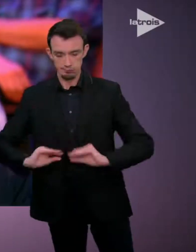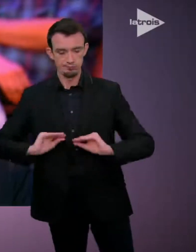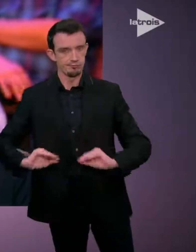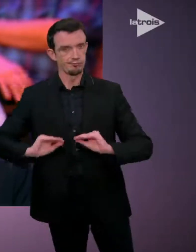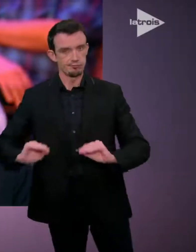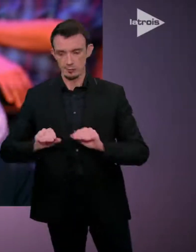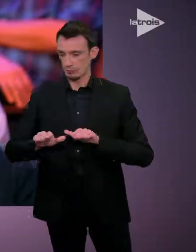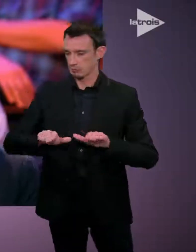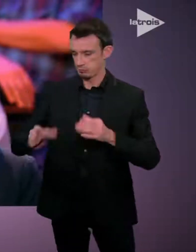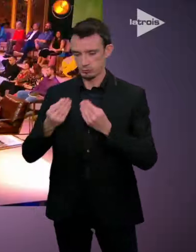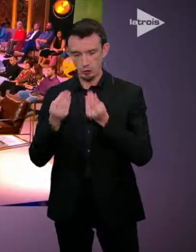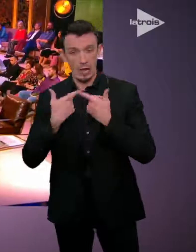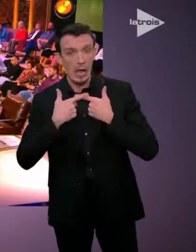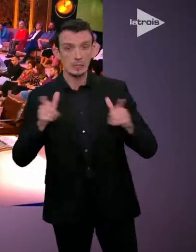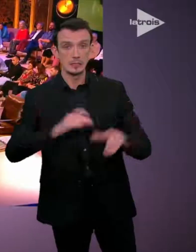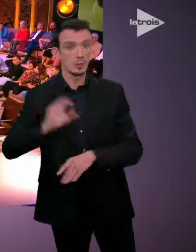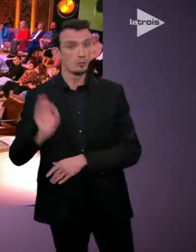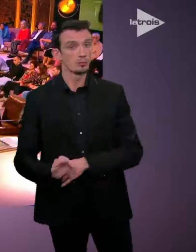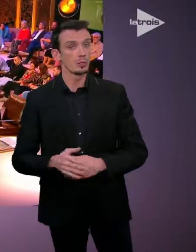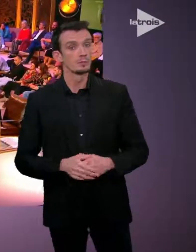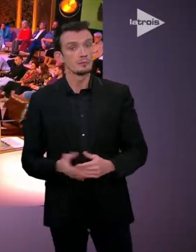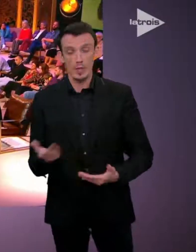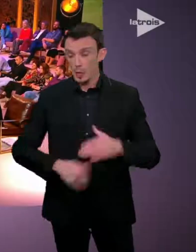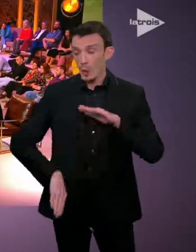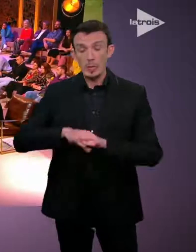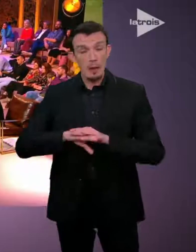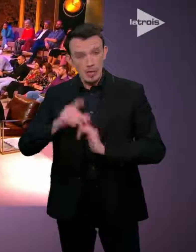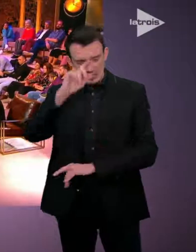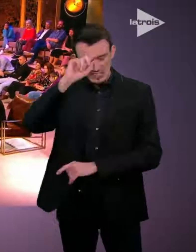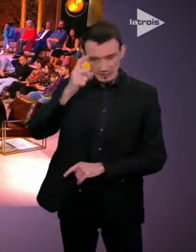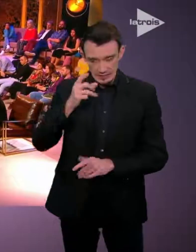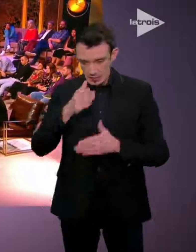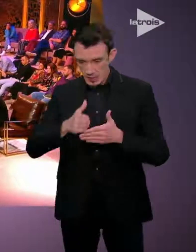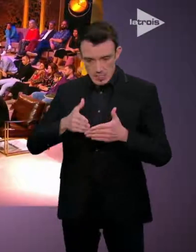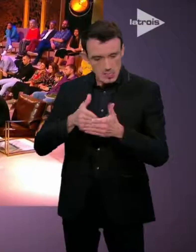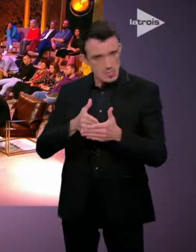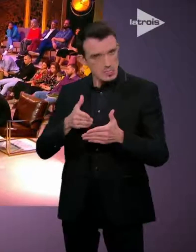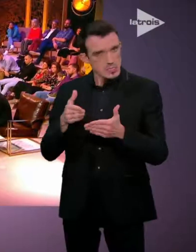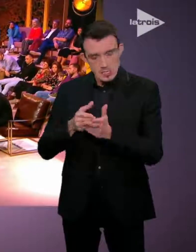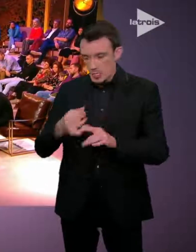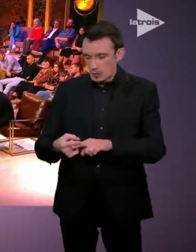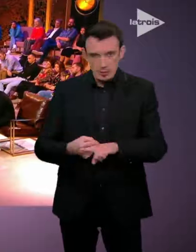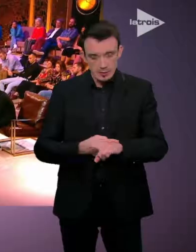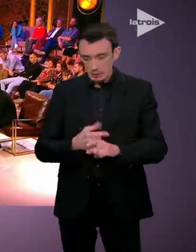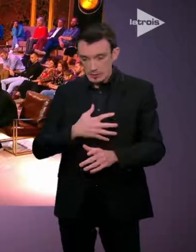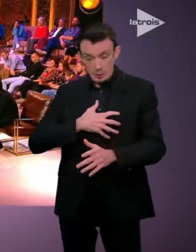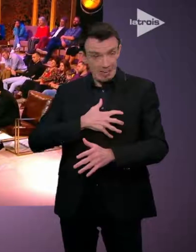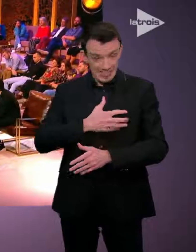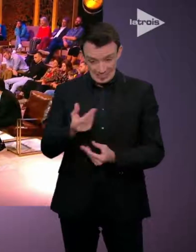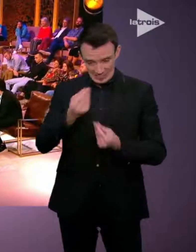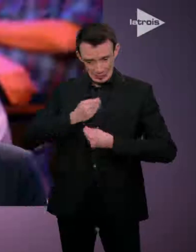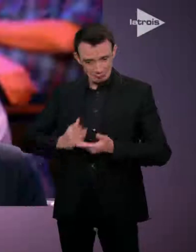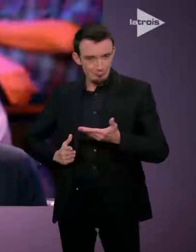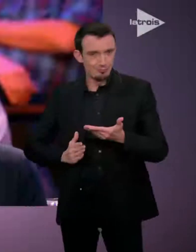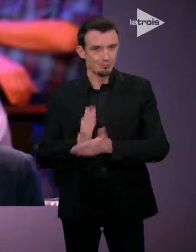qui est un peu difficile peut-être à la base se transforme petit à petit en richesse et nos élèves sortent de chez nous en réto